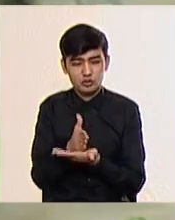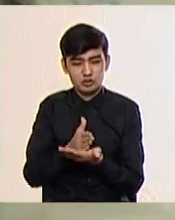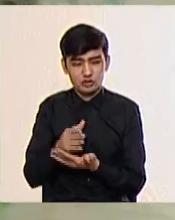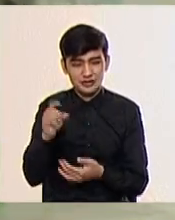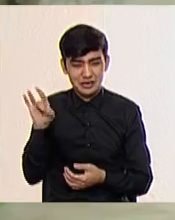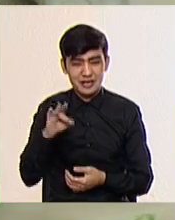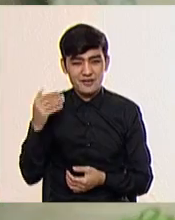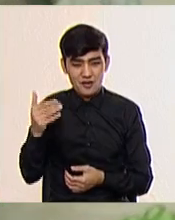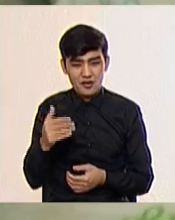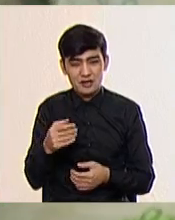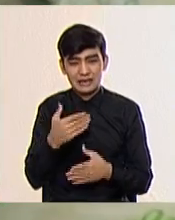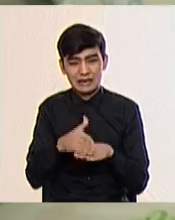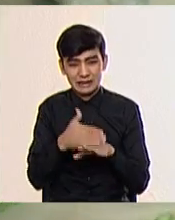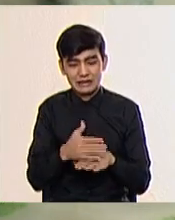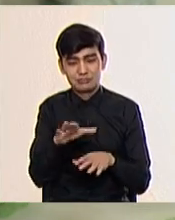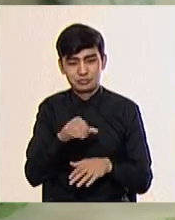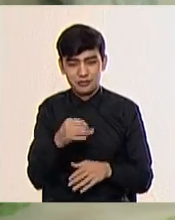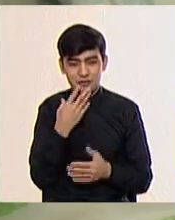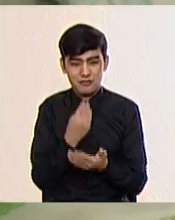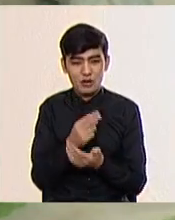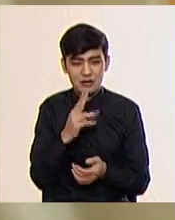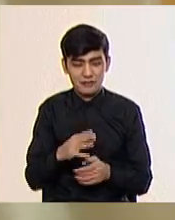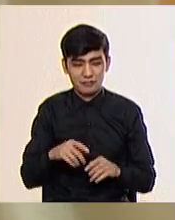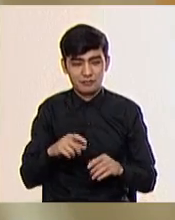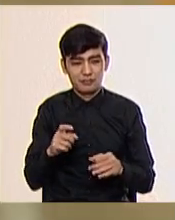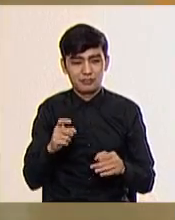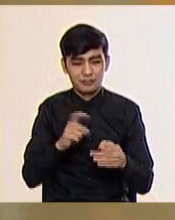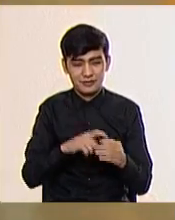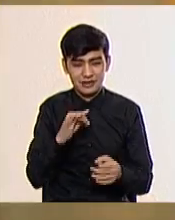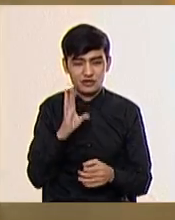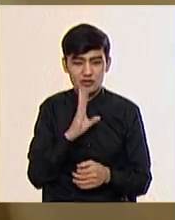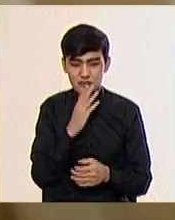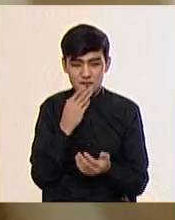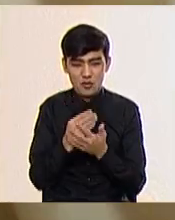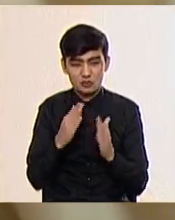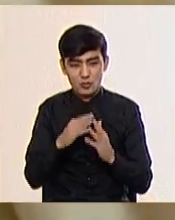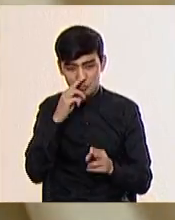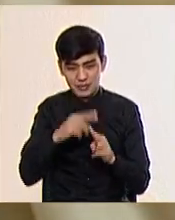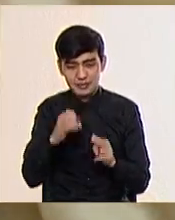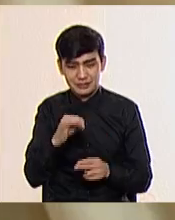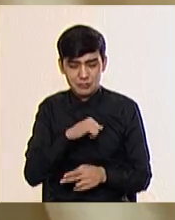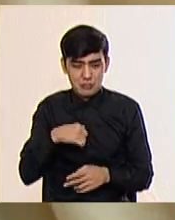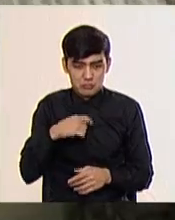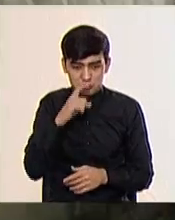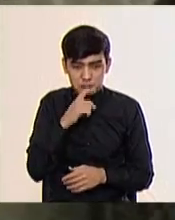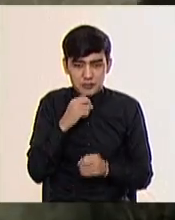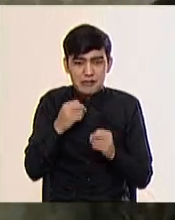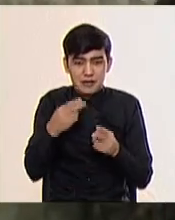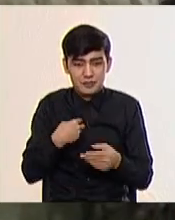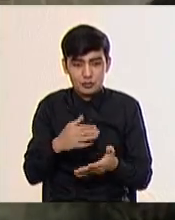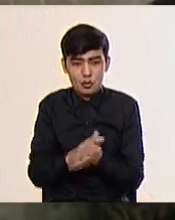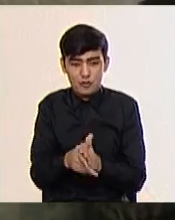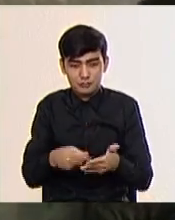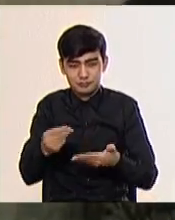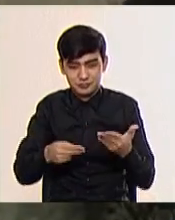несколько раз убеждали ее взять кредит и заложить свою квартиру. Но недавно женщина лишилась жилья и уверяет, что сама не поняла, как подписала